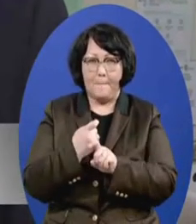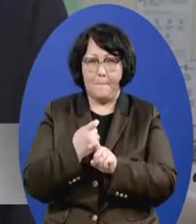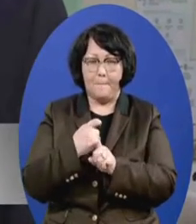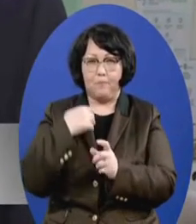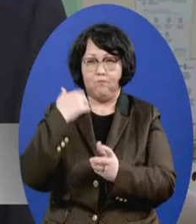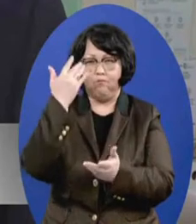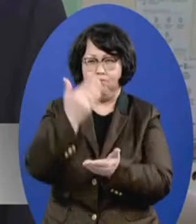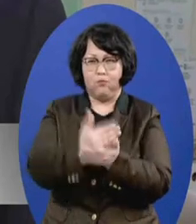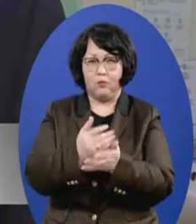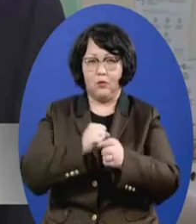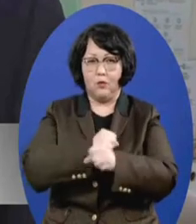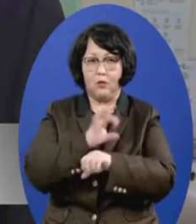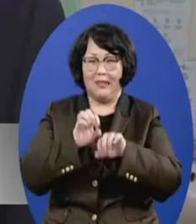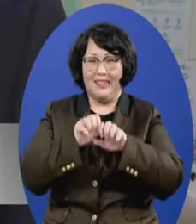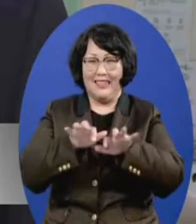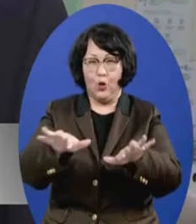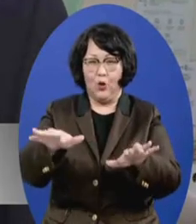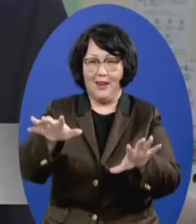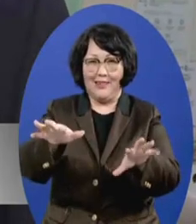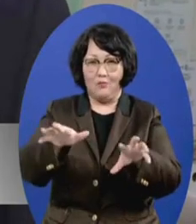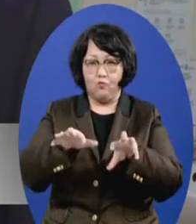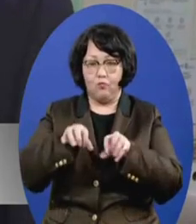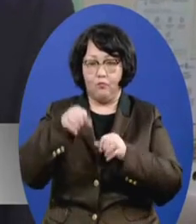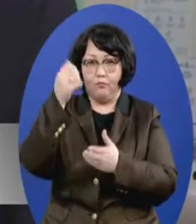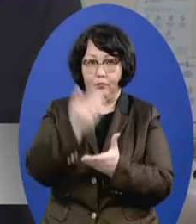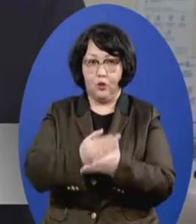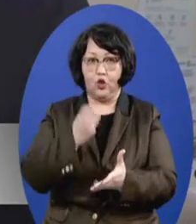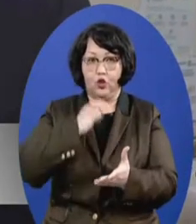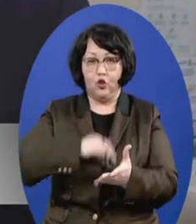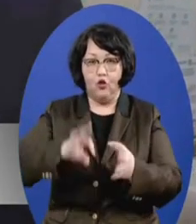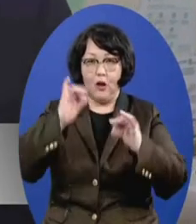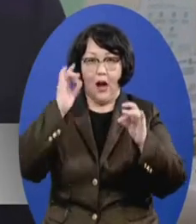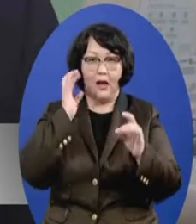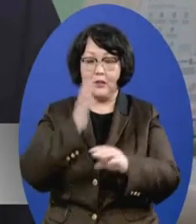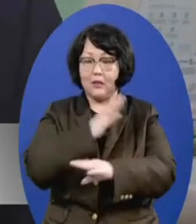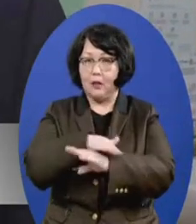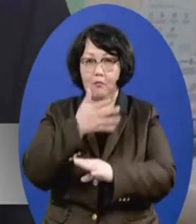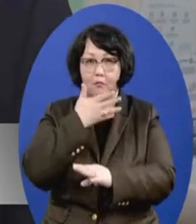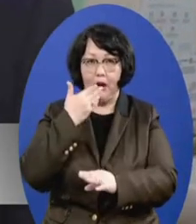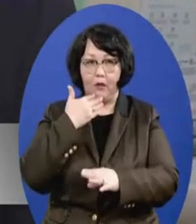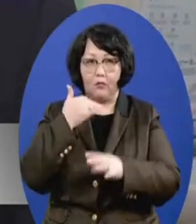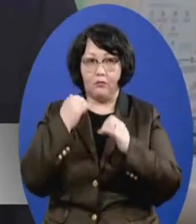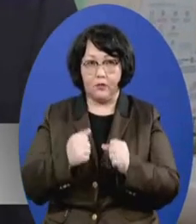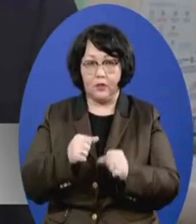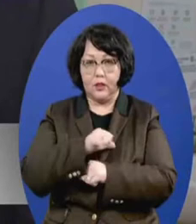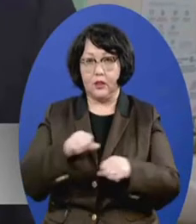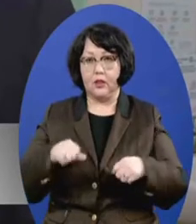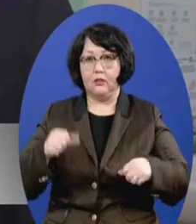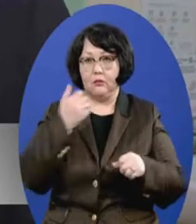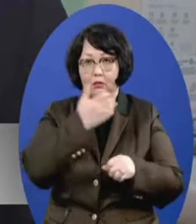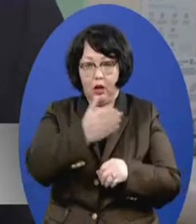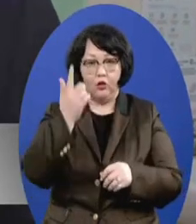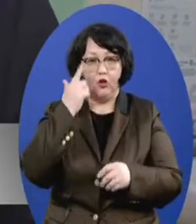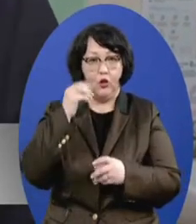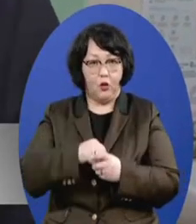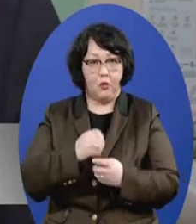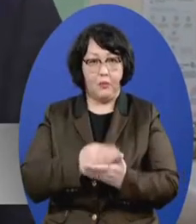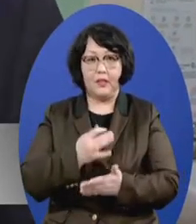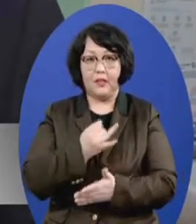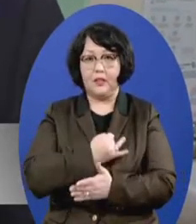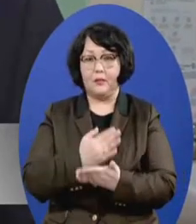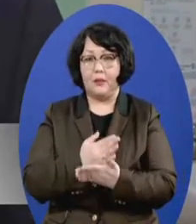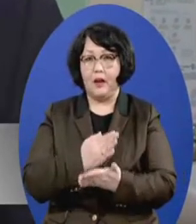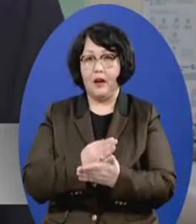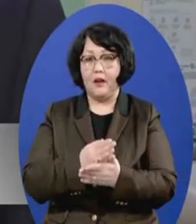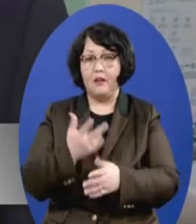руу явж байгаа. Энэ сонголтгүй юм одоо гарт руу явж байгаа гэдэг манай ард иргэд манаас ойлгож байгаа хаа гэхдээ бол ихтгэлтэй байна. Тэгээд орон дээр